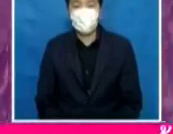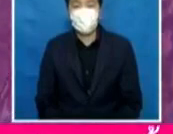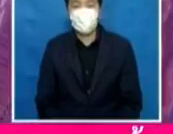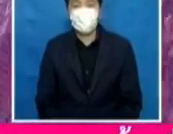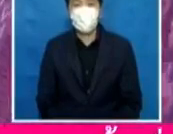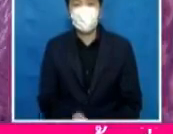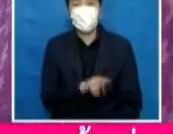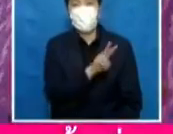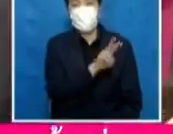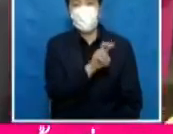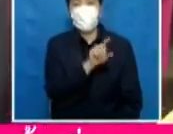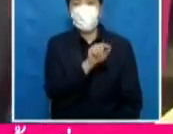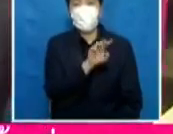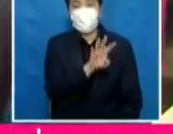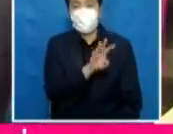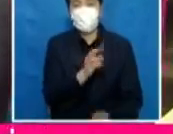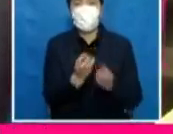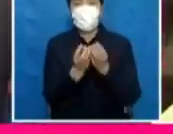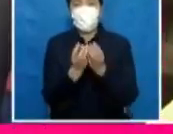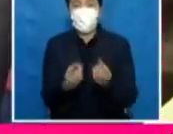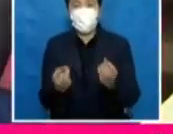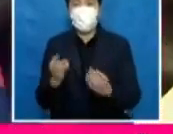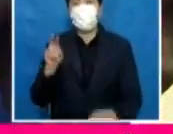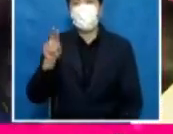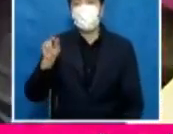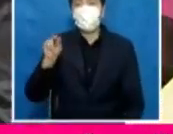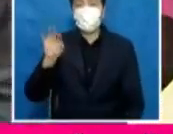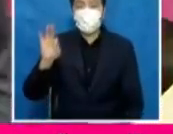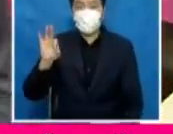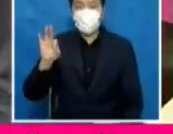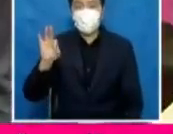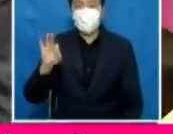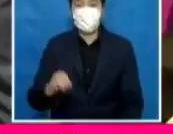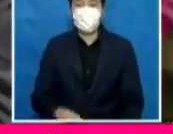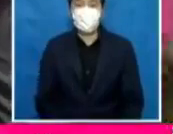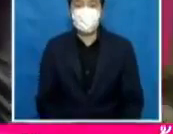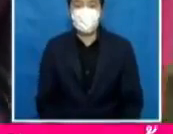งวดที่224จำนวน39ลูก